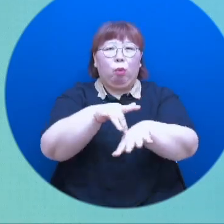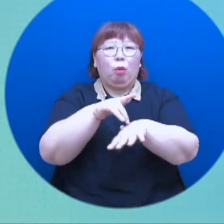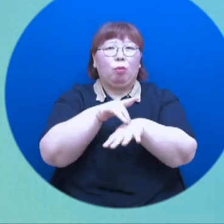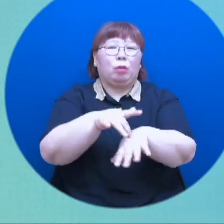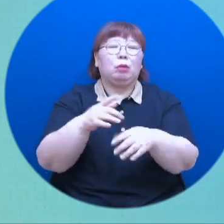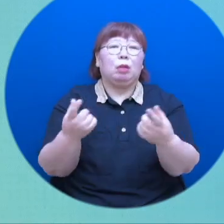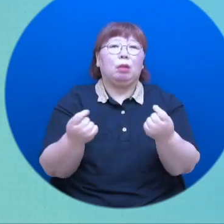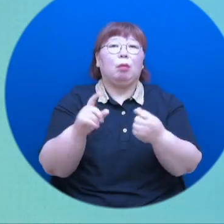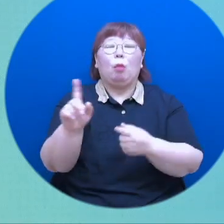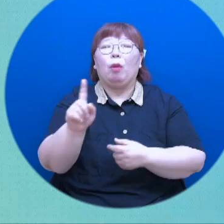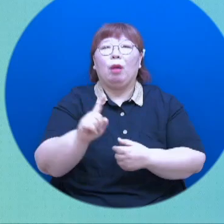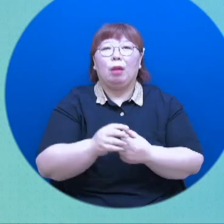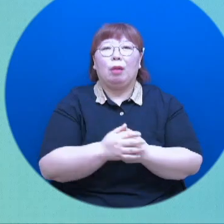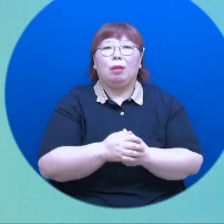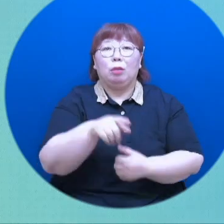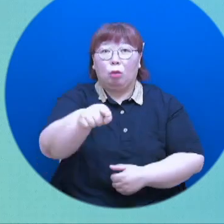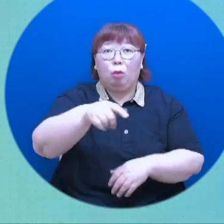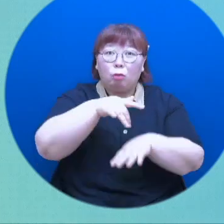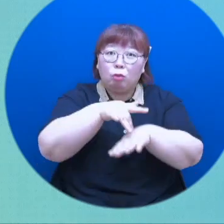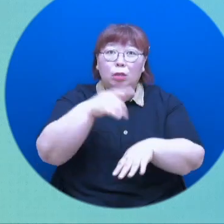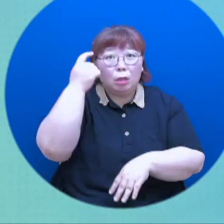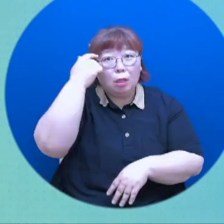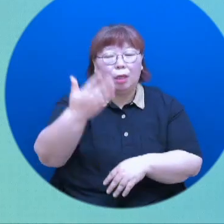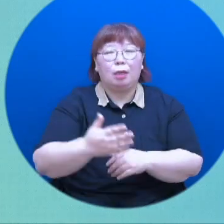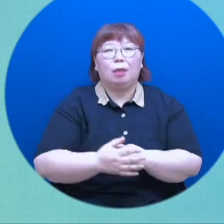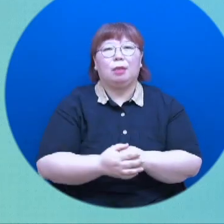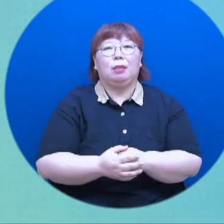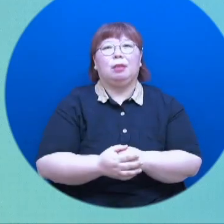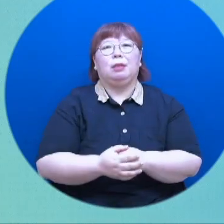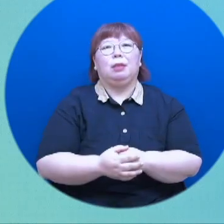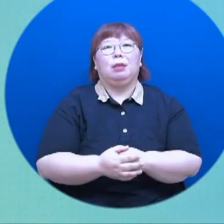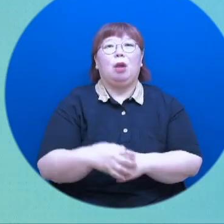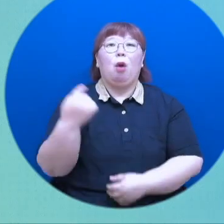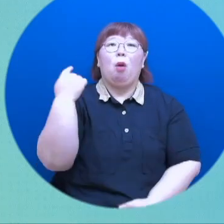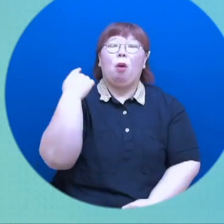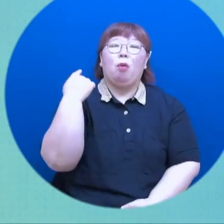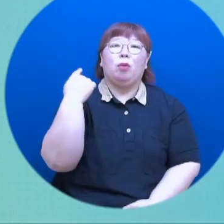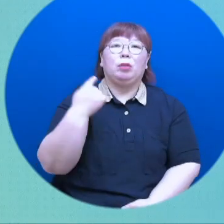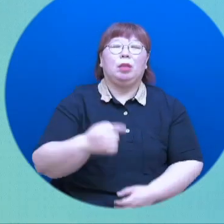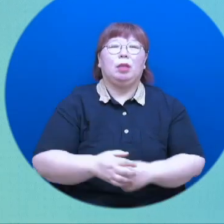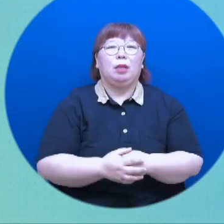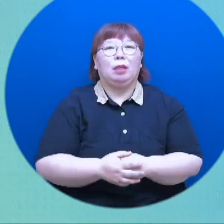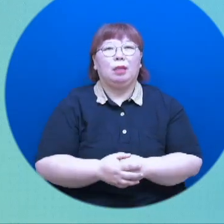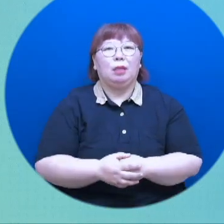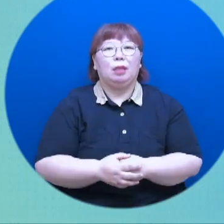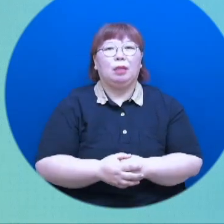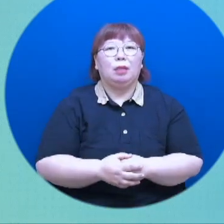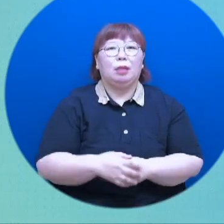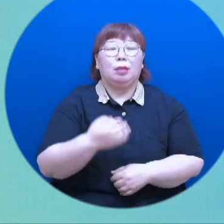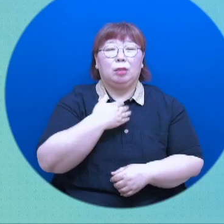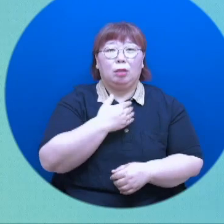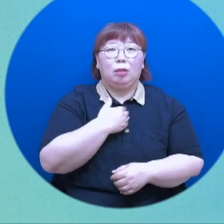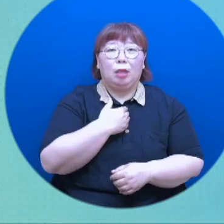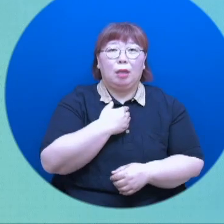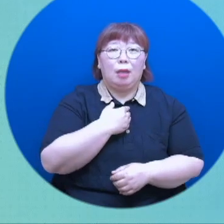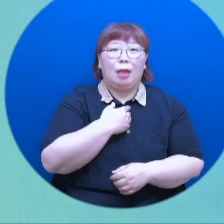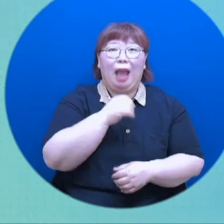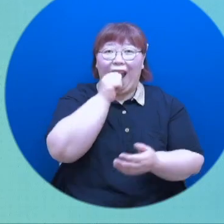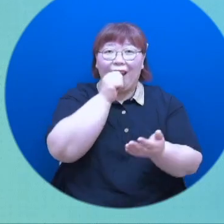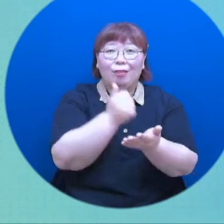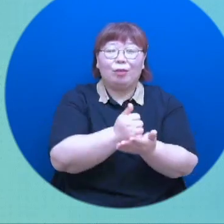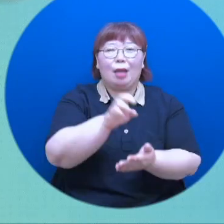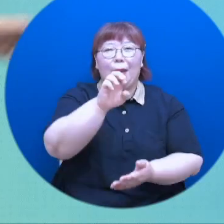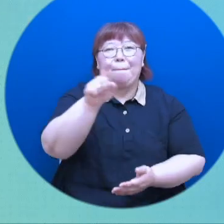놀라서 그게 무슨 소리입니까? 그랬더니 어제 자기네 파이프를 건축하는